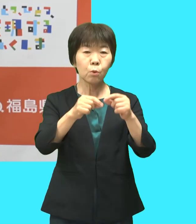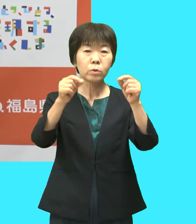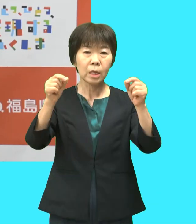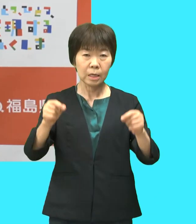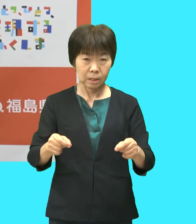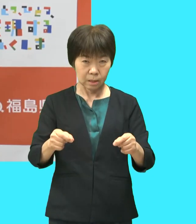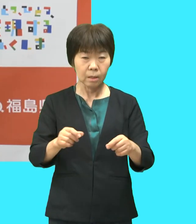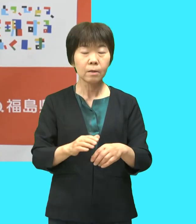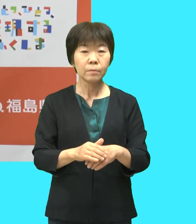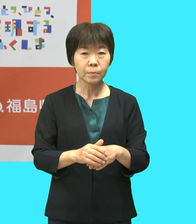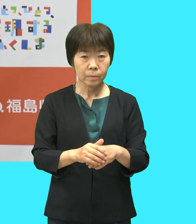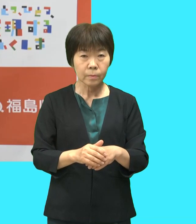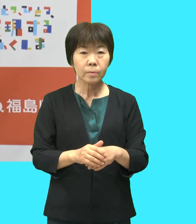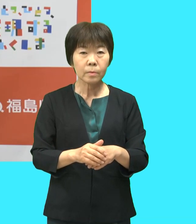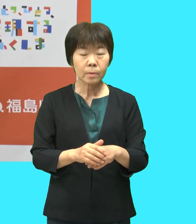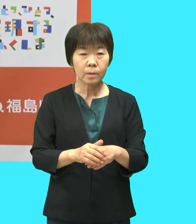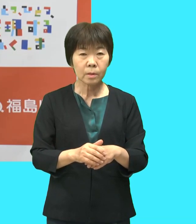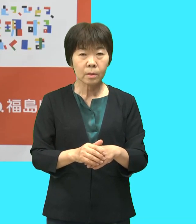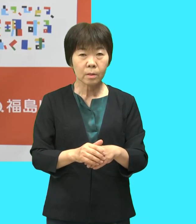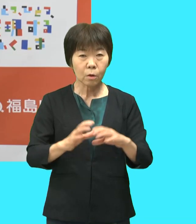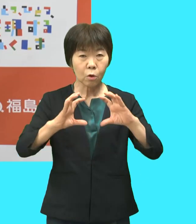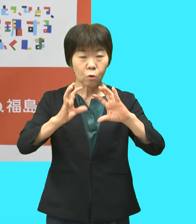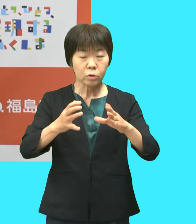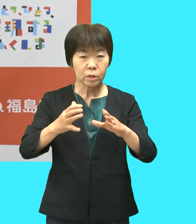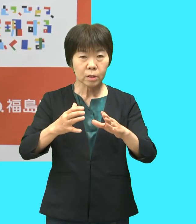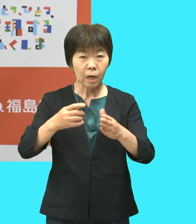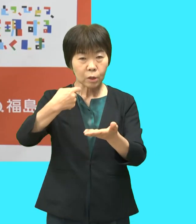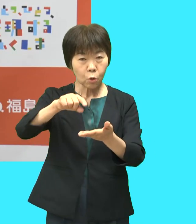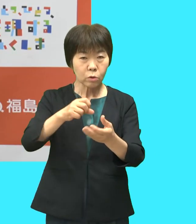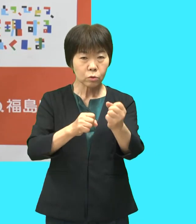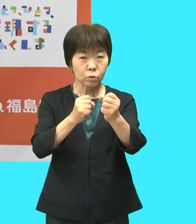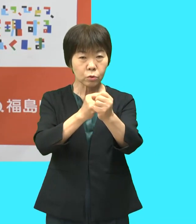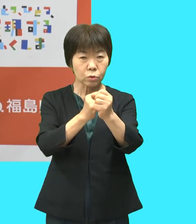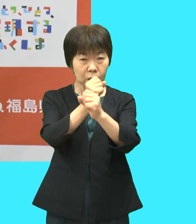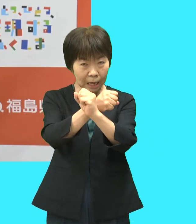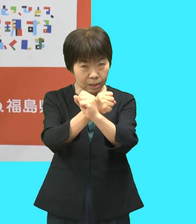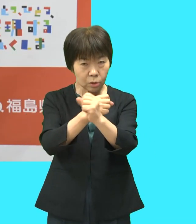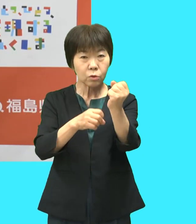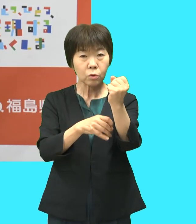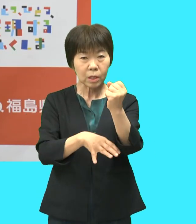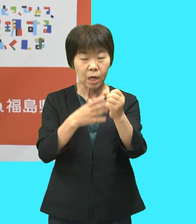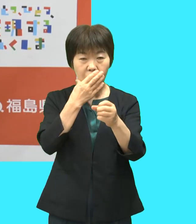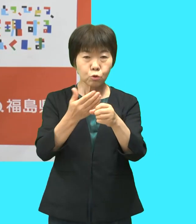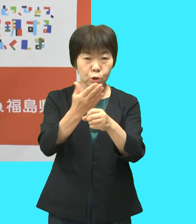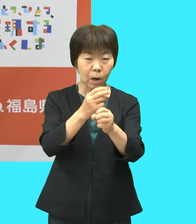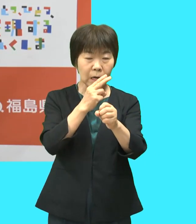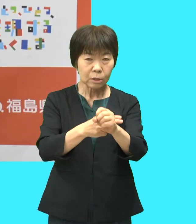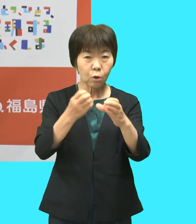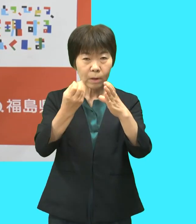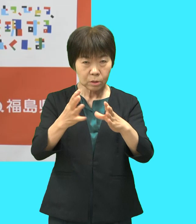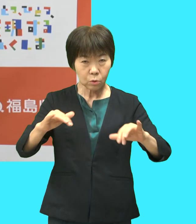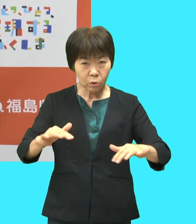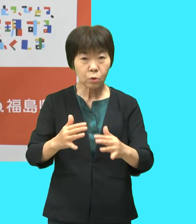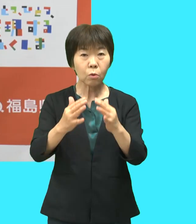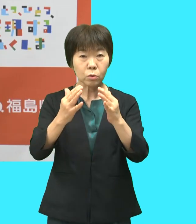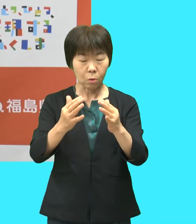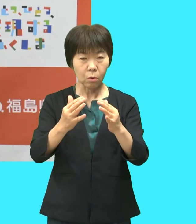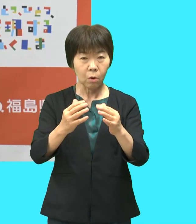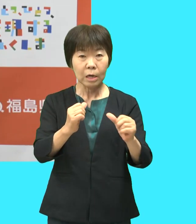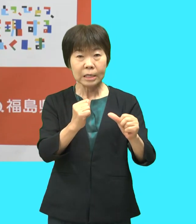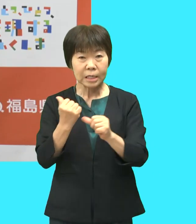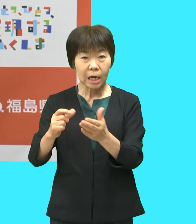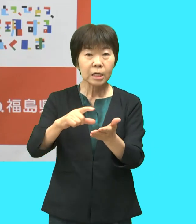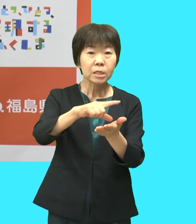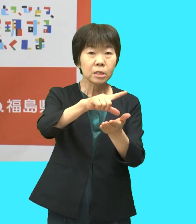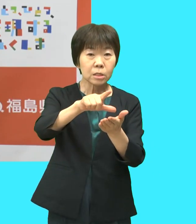ります。また国際教育研究拠点あるいは福島イノベーションコースト構想といった避難地